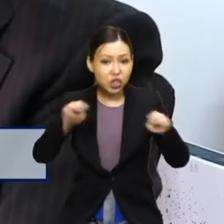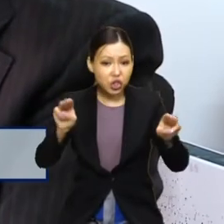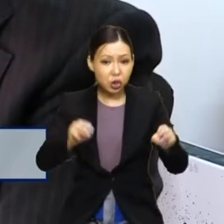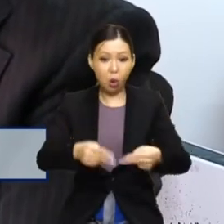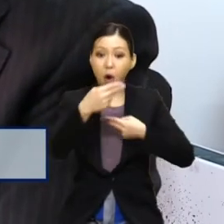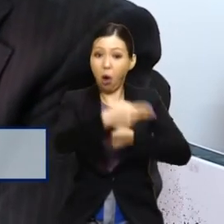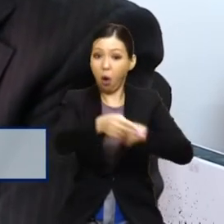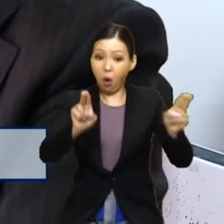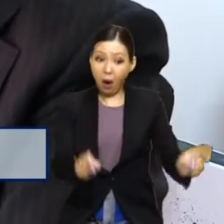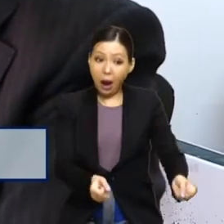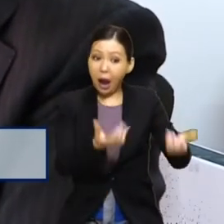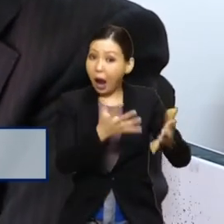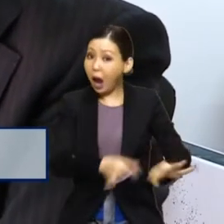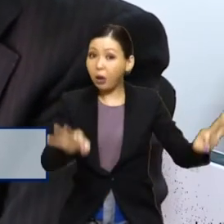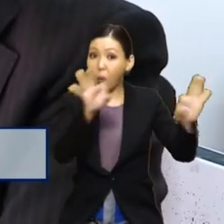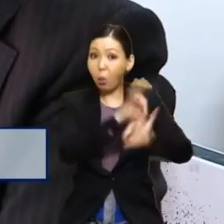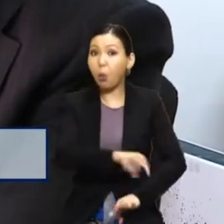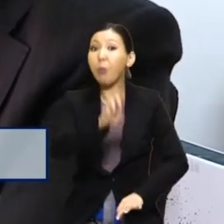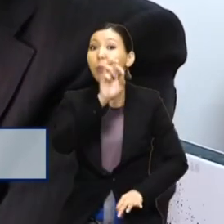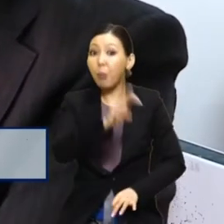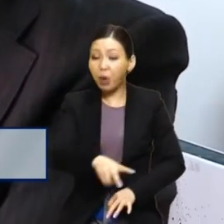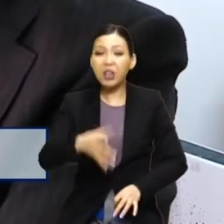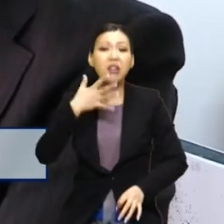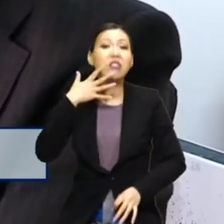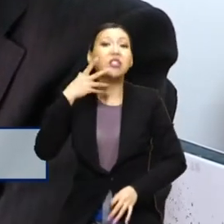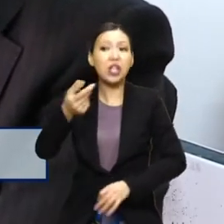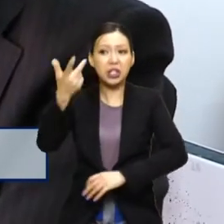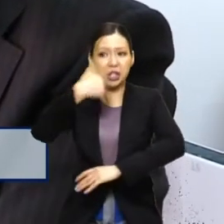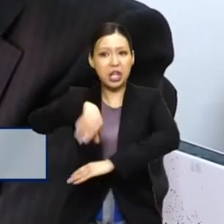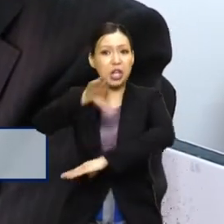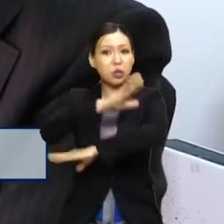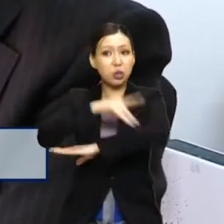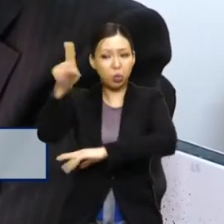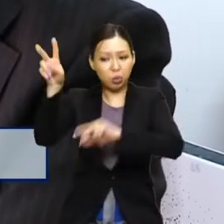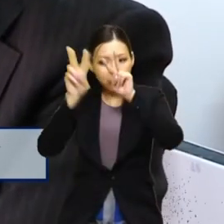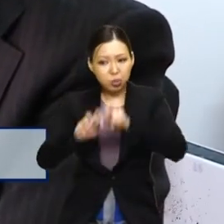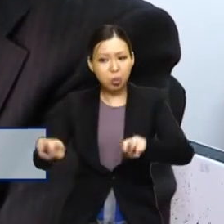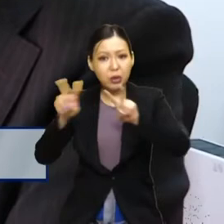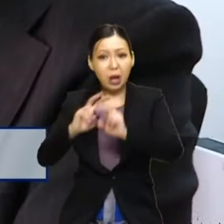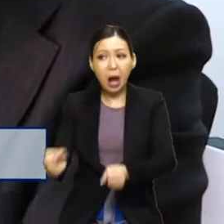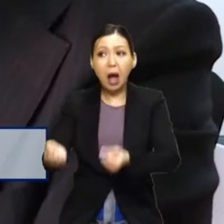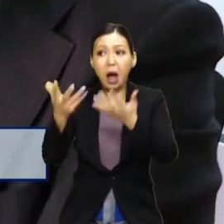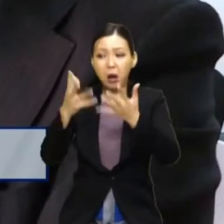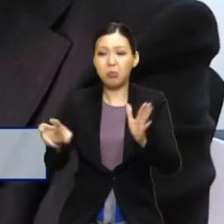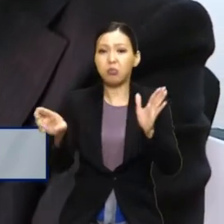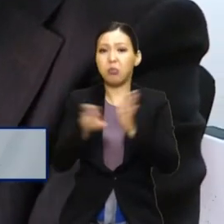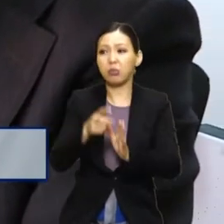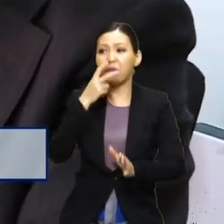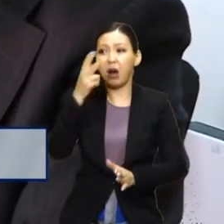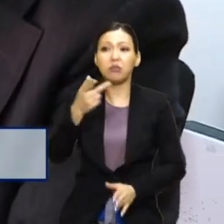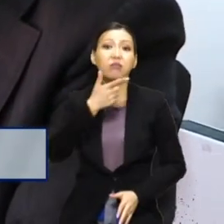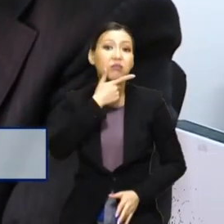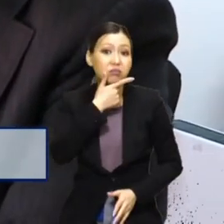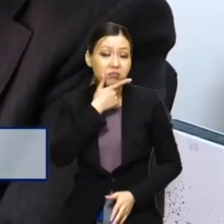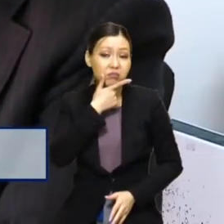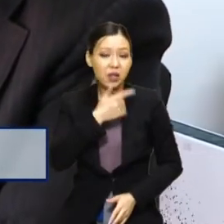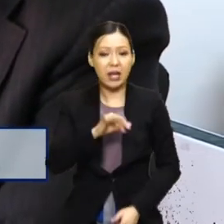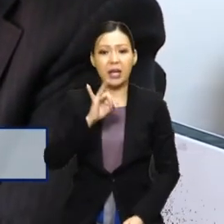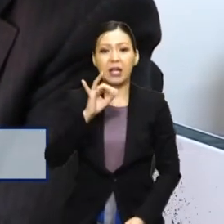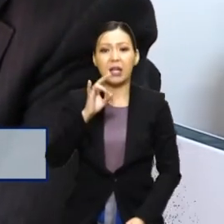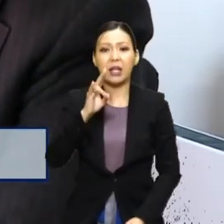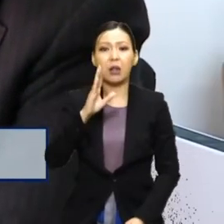бий болгохгүй бол хизээч их сургуулиуд судалгааны их сургууль болж хөгжих ийм нөхцөл болцоо харагдахгүй. А инновацийн тухай хуулиар